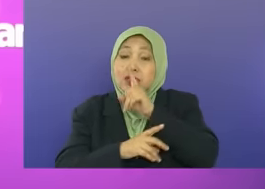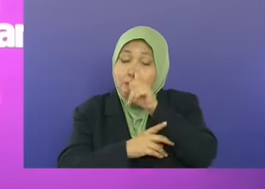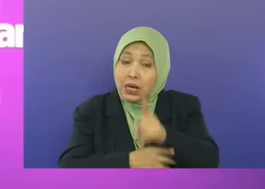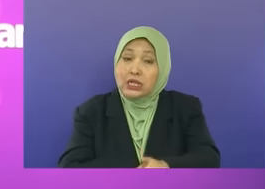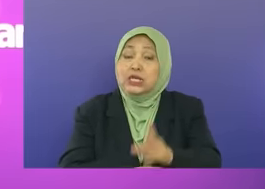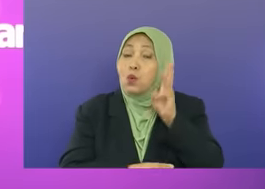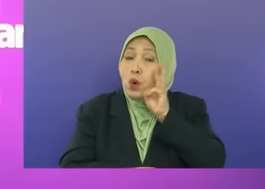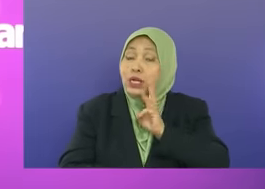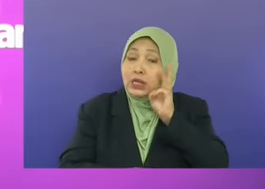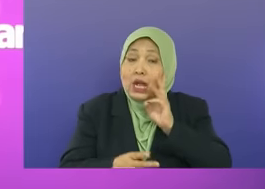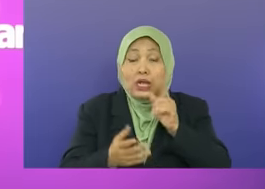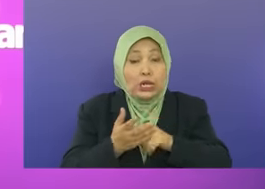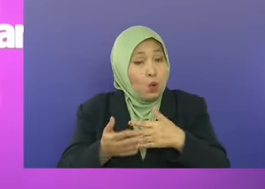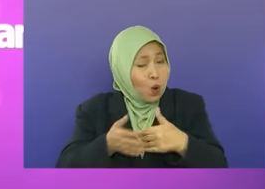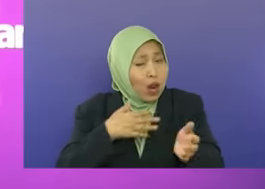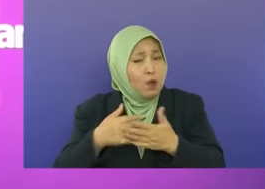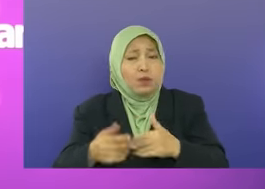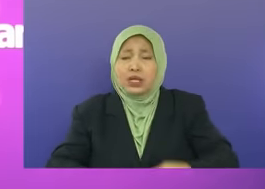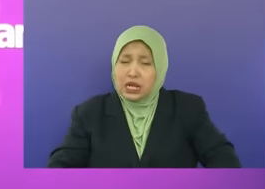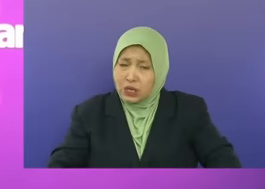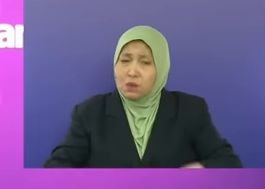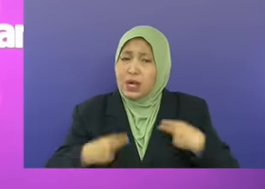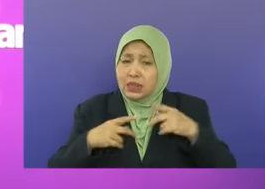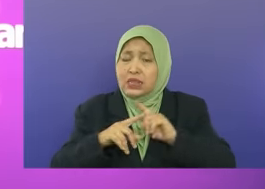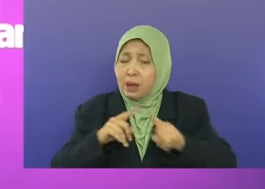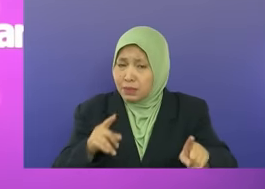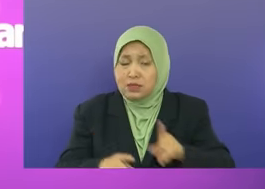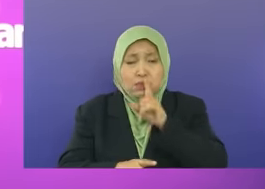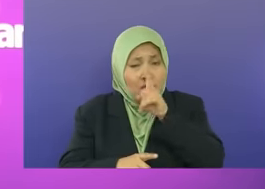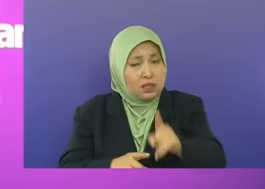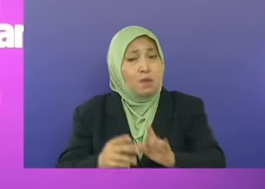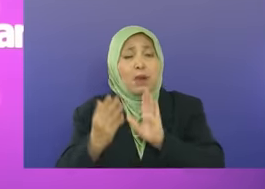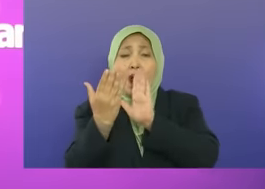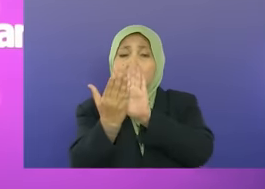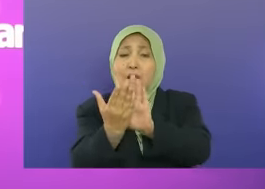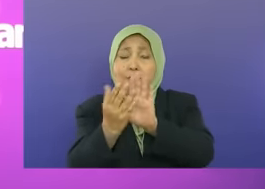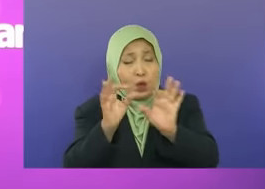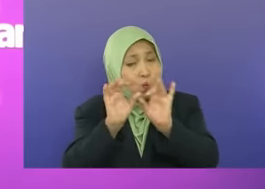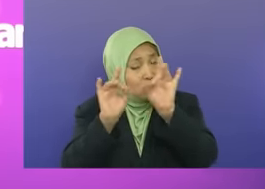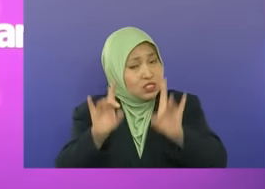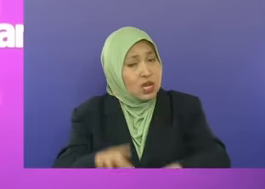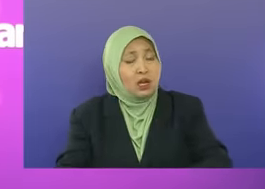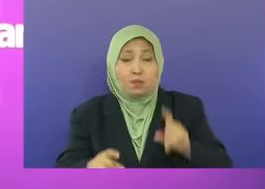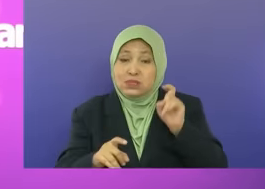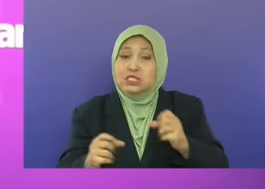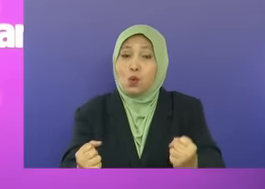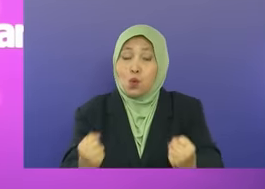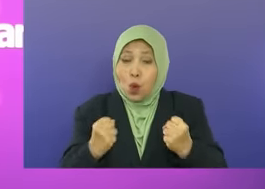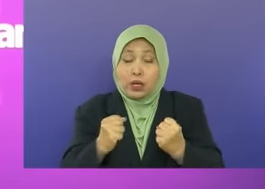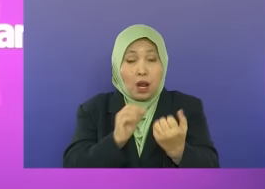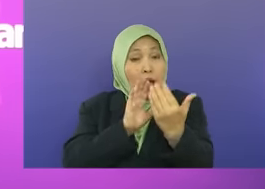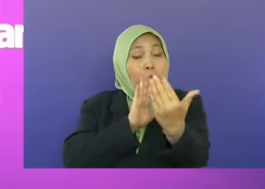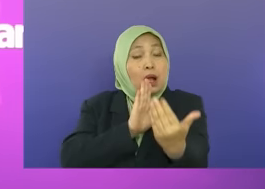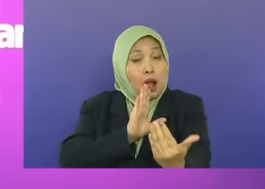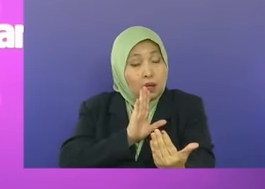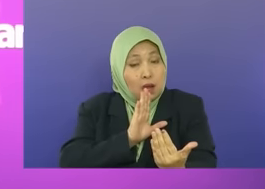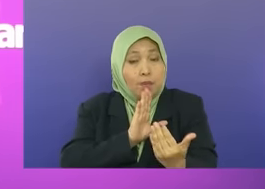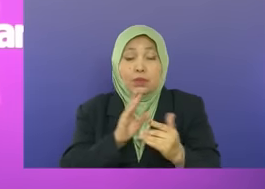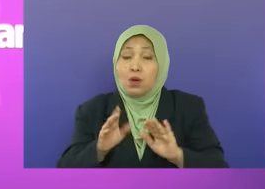wanita-wanita ini walaupun dihidupkan tetapi mereka ini menghadapi ujian dan mereka kenik kuat dalam menghadapi